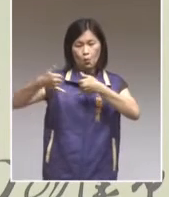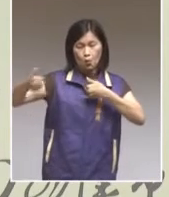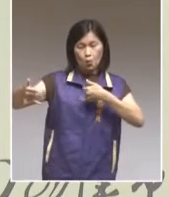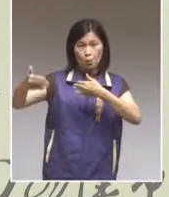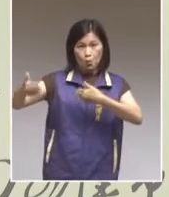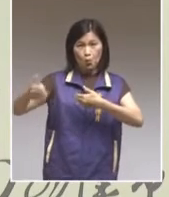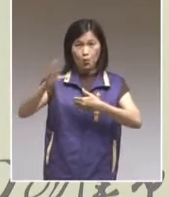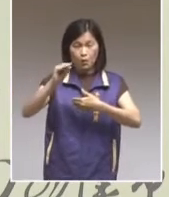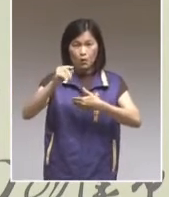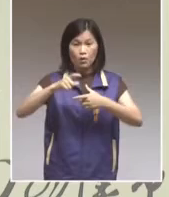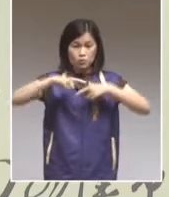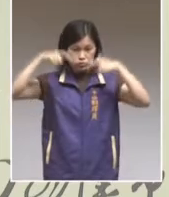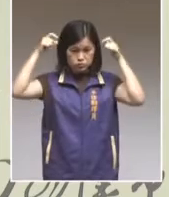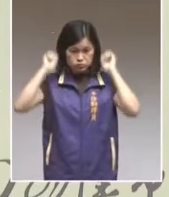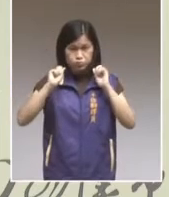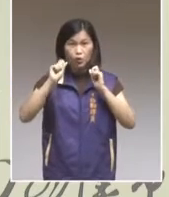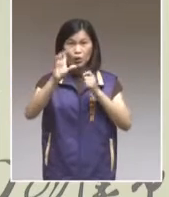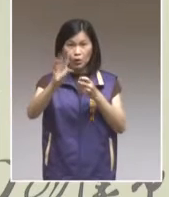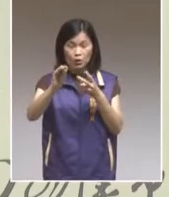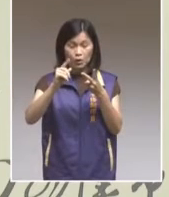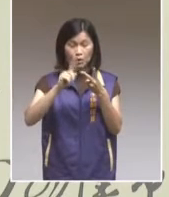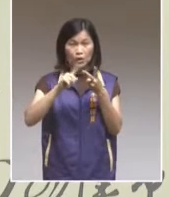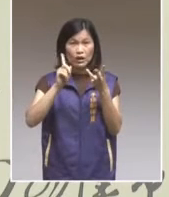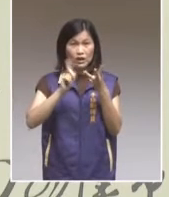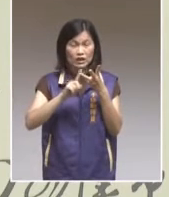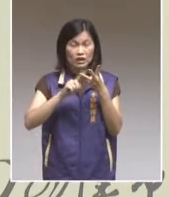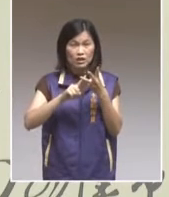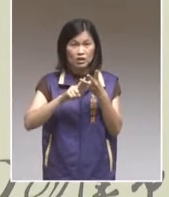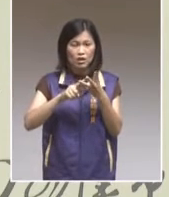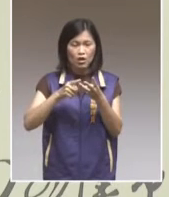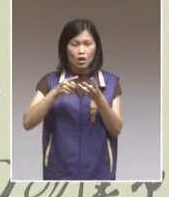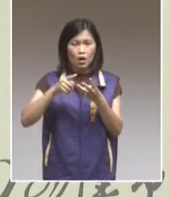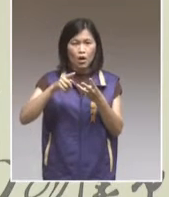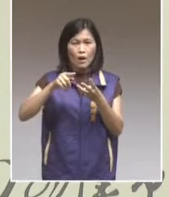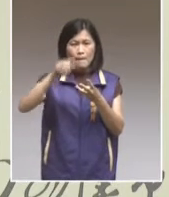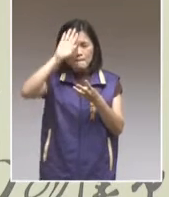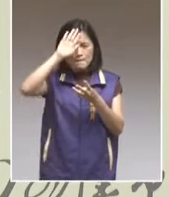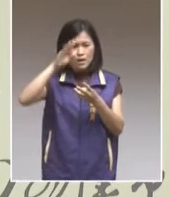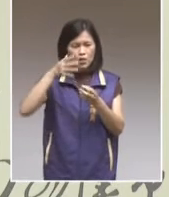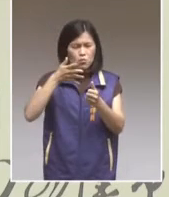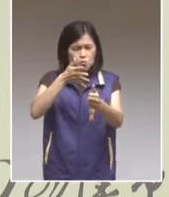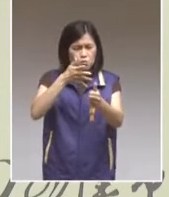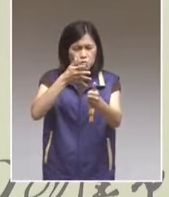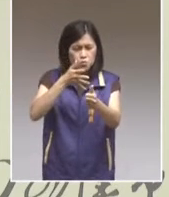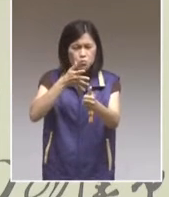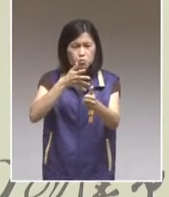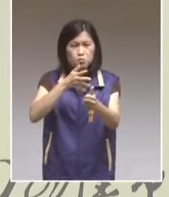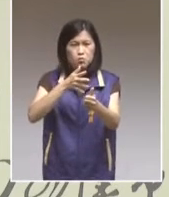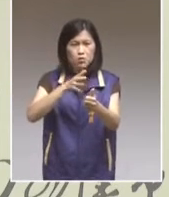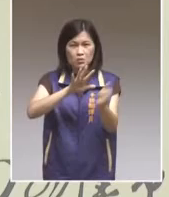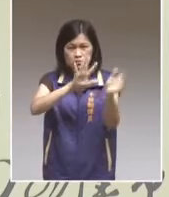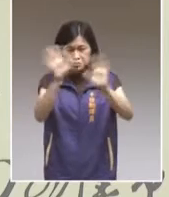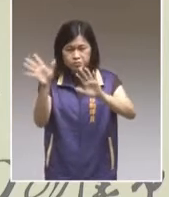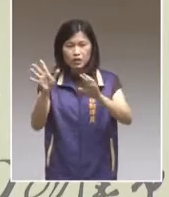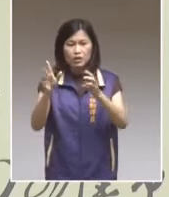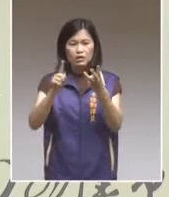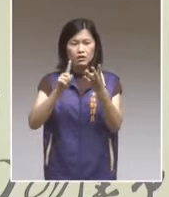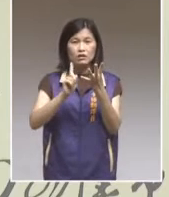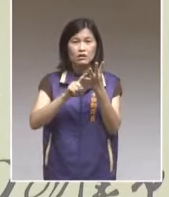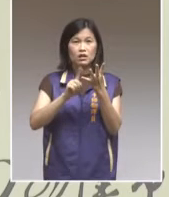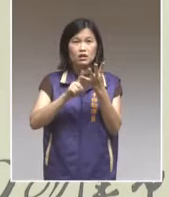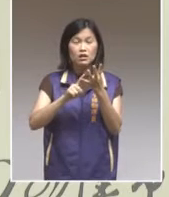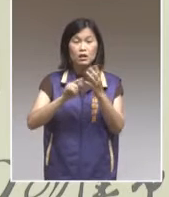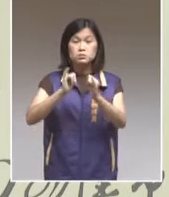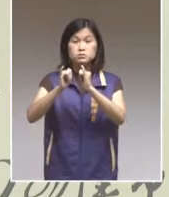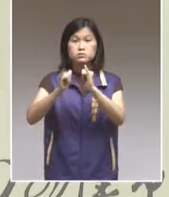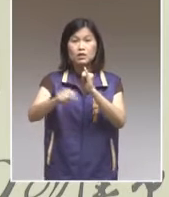啦，有没有戴口罩啦或者是在疫调这个部分 那啊，或者是啊，民